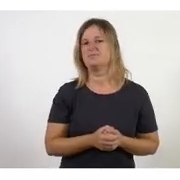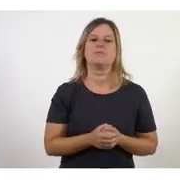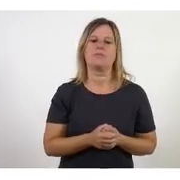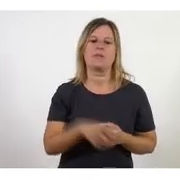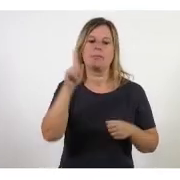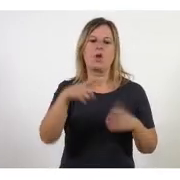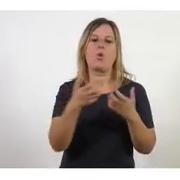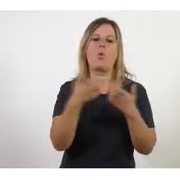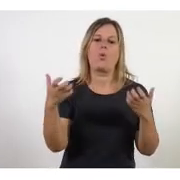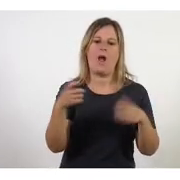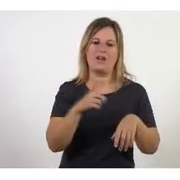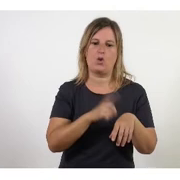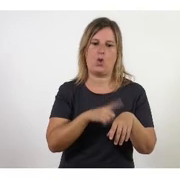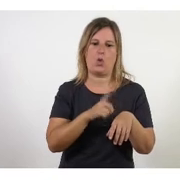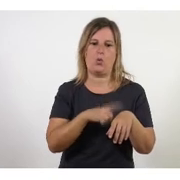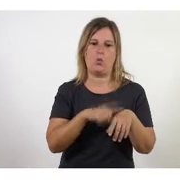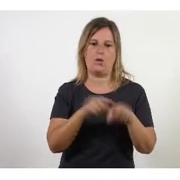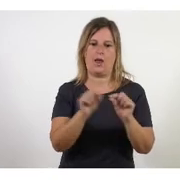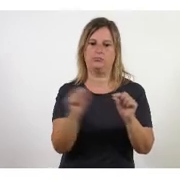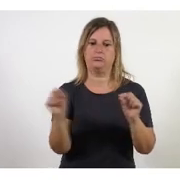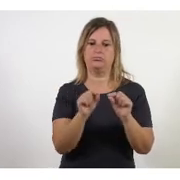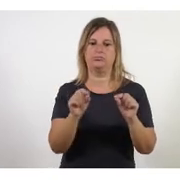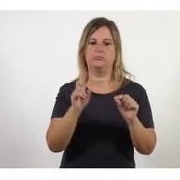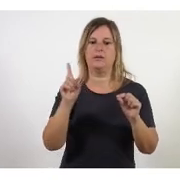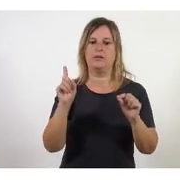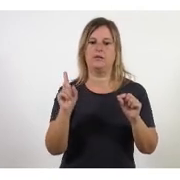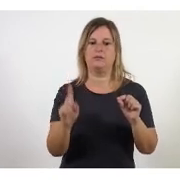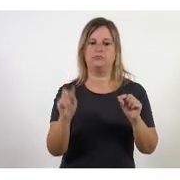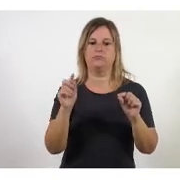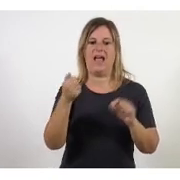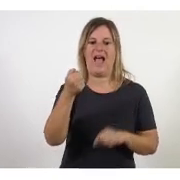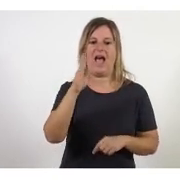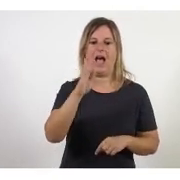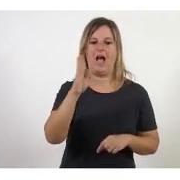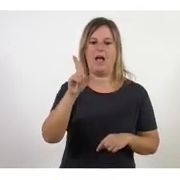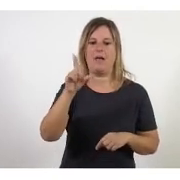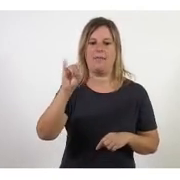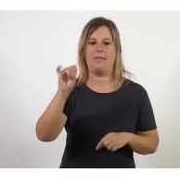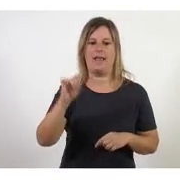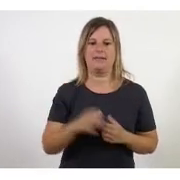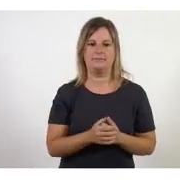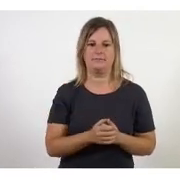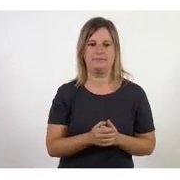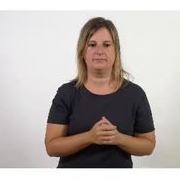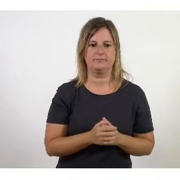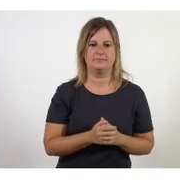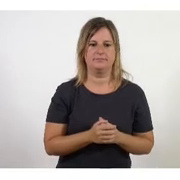durada de la transició, i diríem apply. Jo faré, per exemple, el pixelar, aquest últim.